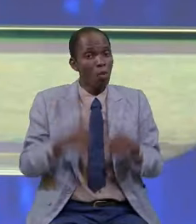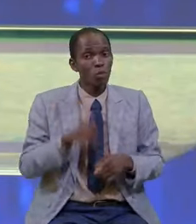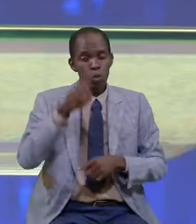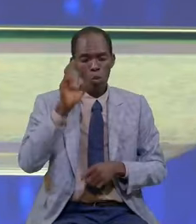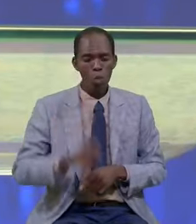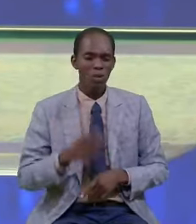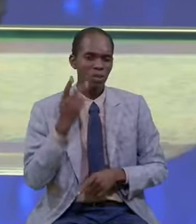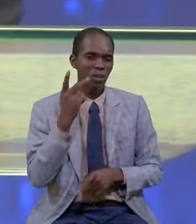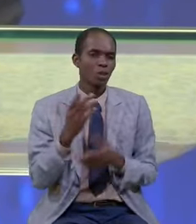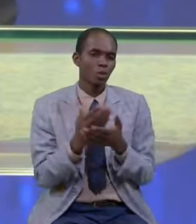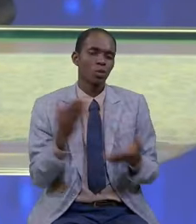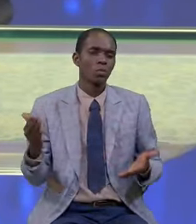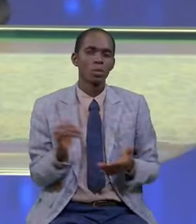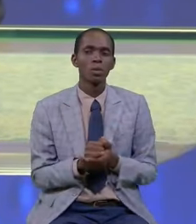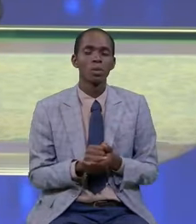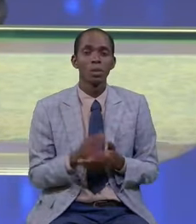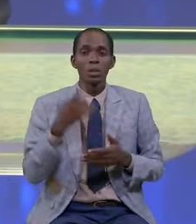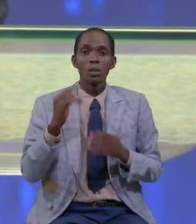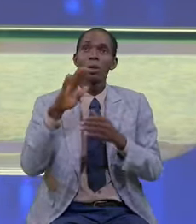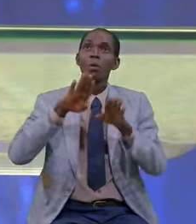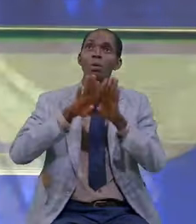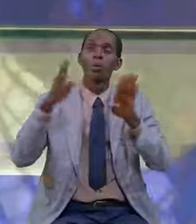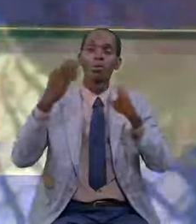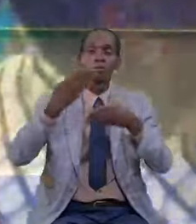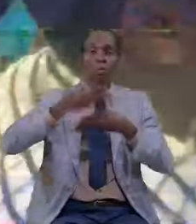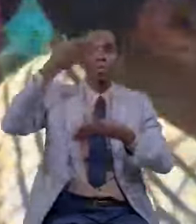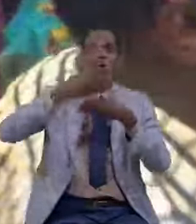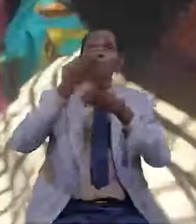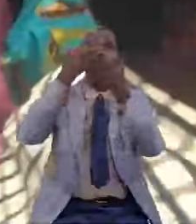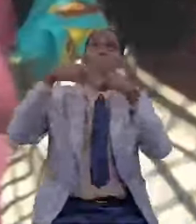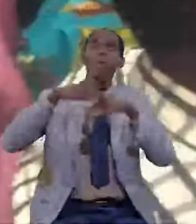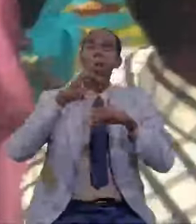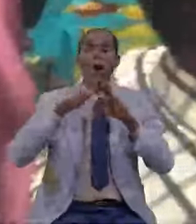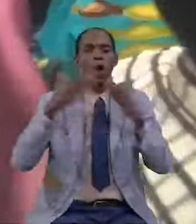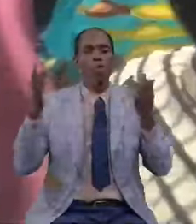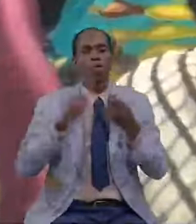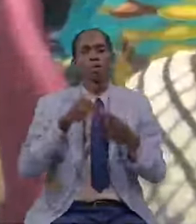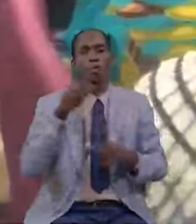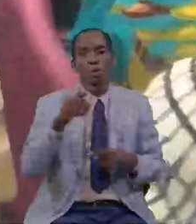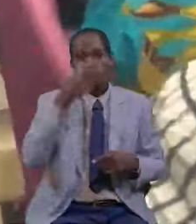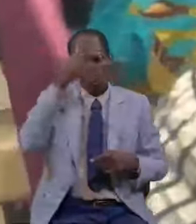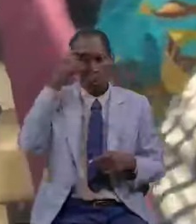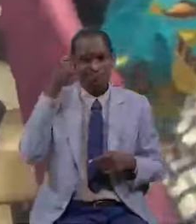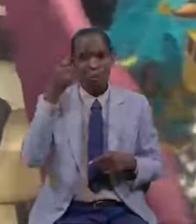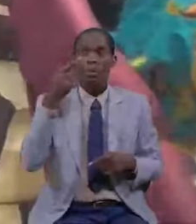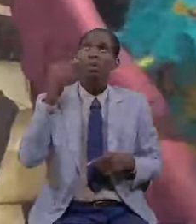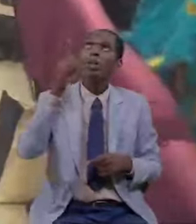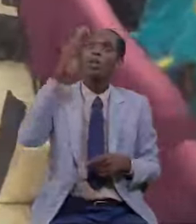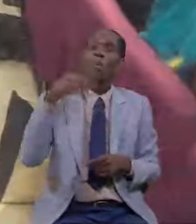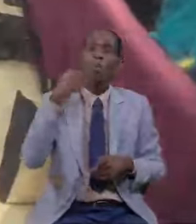chose. Les écluses des cieux sont ouvertes sur vous, vous devez voir quelque chose. Le Dieu qui ne peut pas